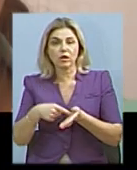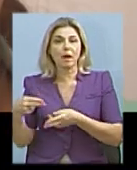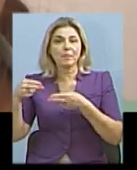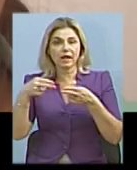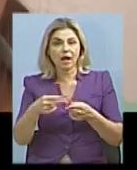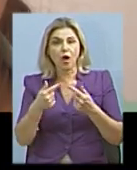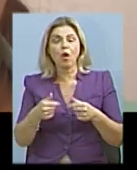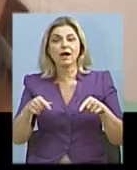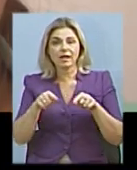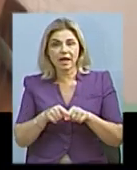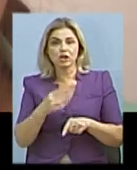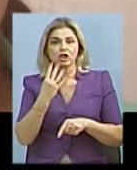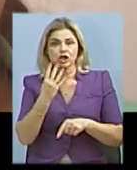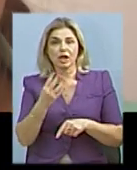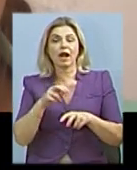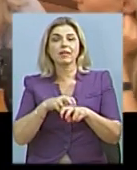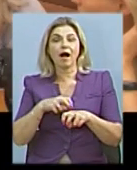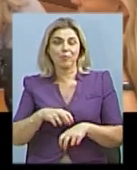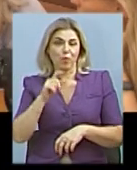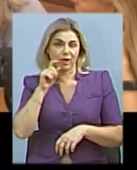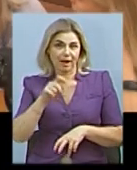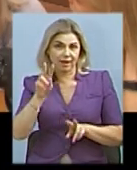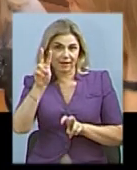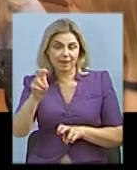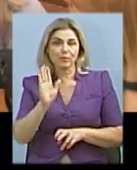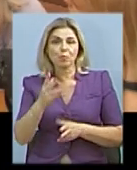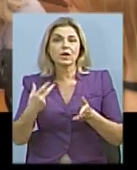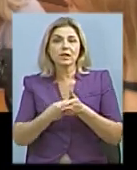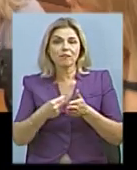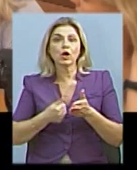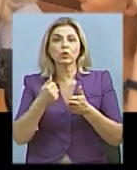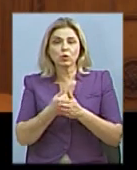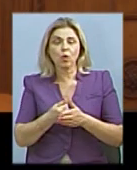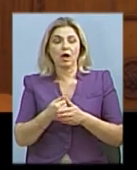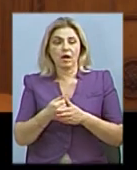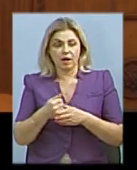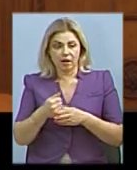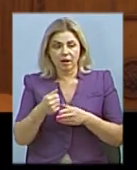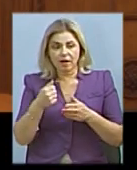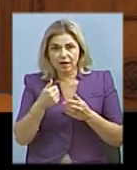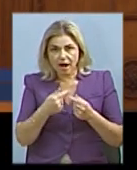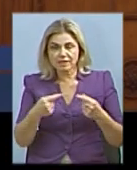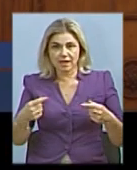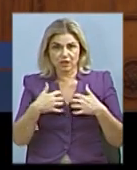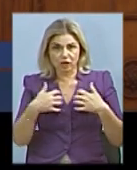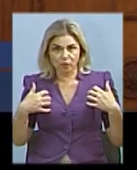«Чотири лапи Україна». Планують стерилізувати до 10 тварин всіх статей на день.